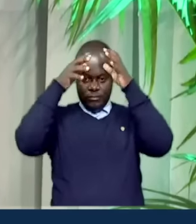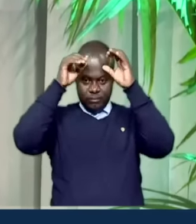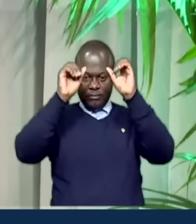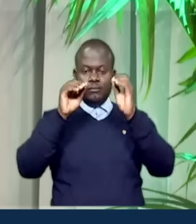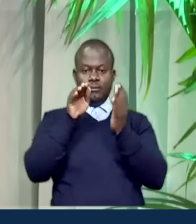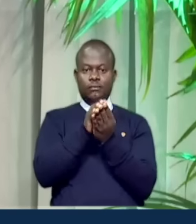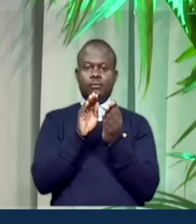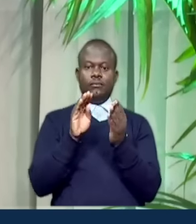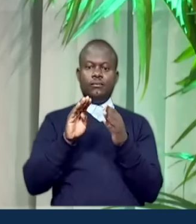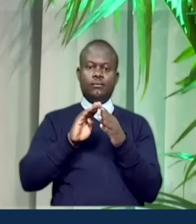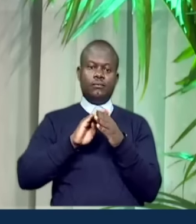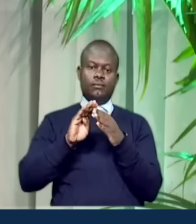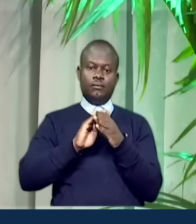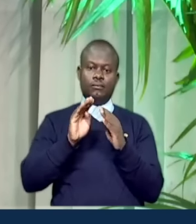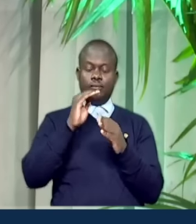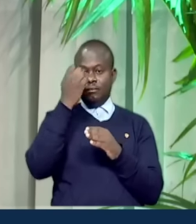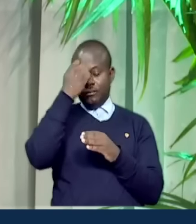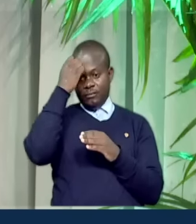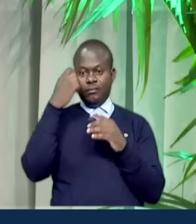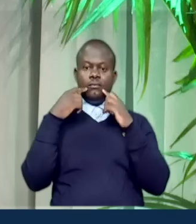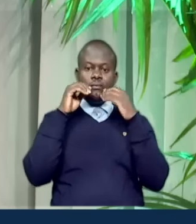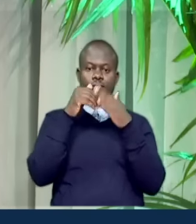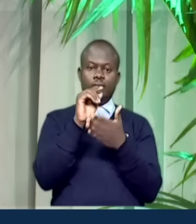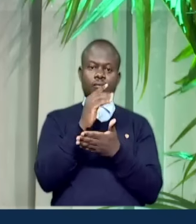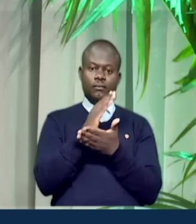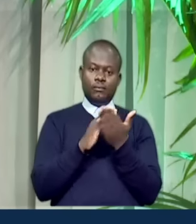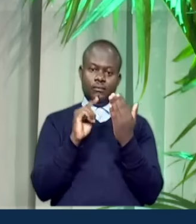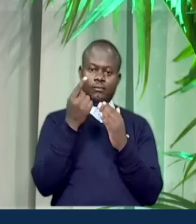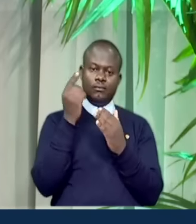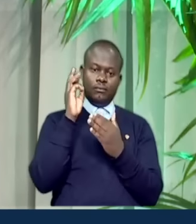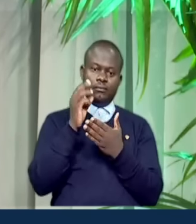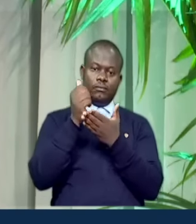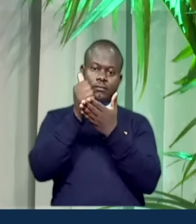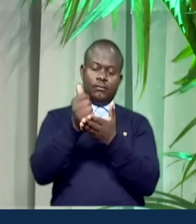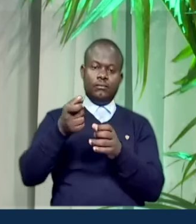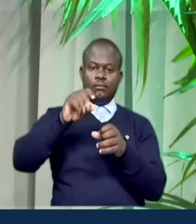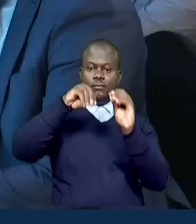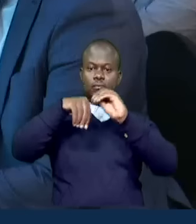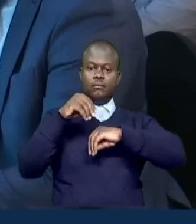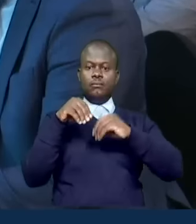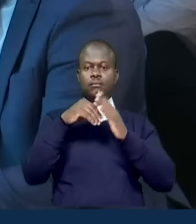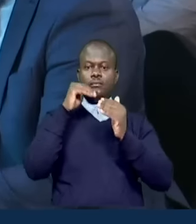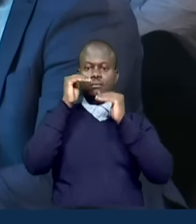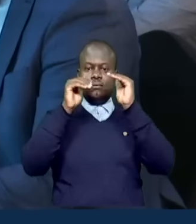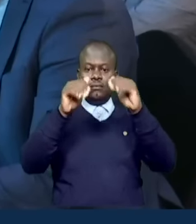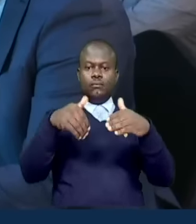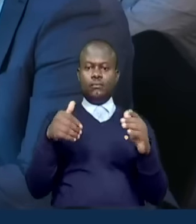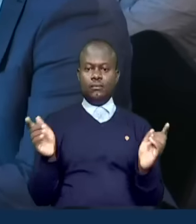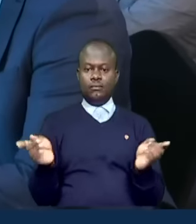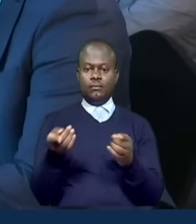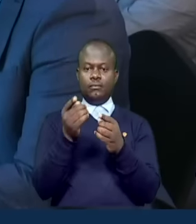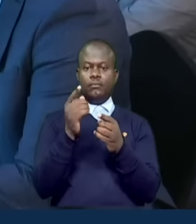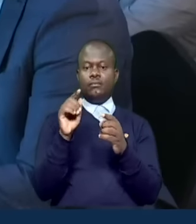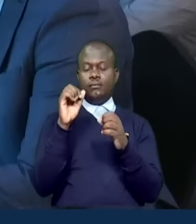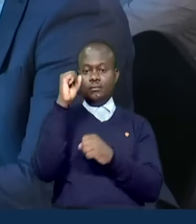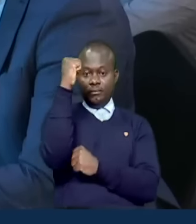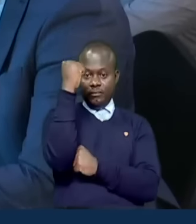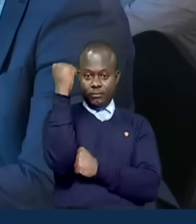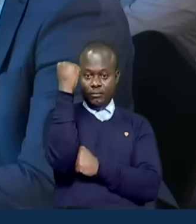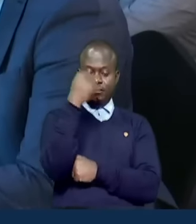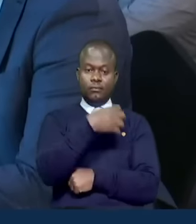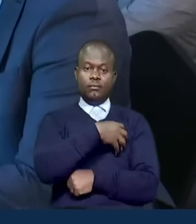y'Ishoramari y'Uburayi ahamya ko kimwe mu byinguzanyo izanafasha Leta y'u Rwanda ari ukongerera umusaruro urwego rw'ubuhinzi n'ubworozi nk'imwe mu nkingi ikomeye ubukungu